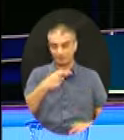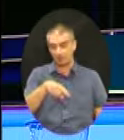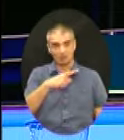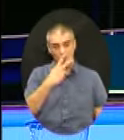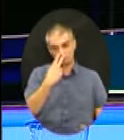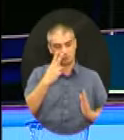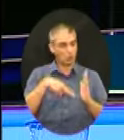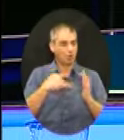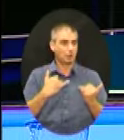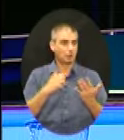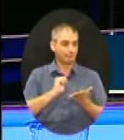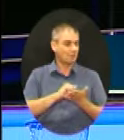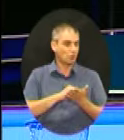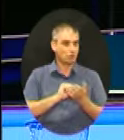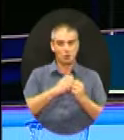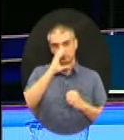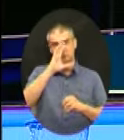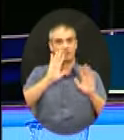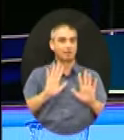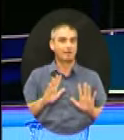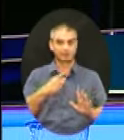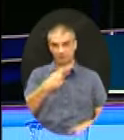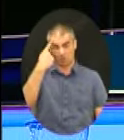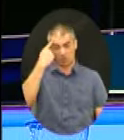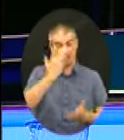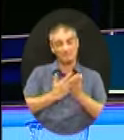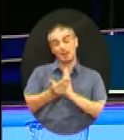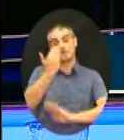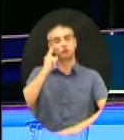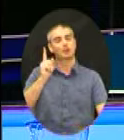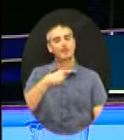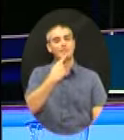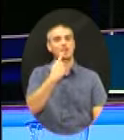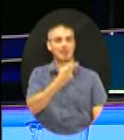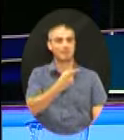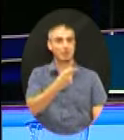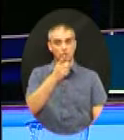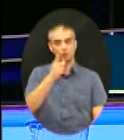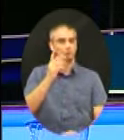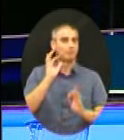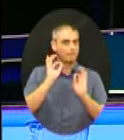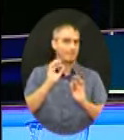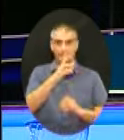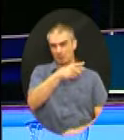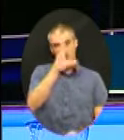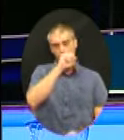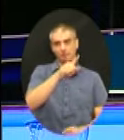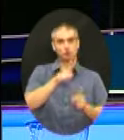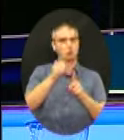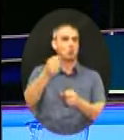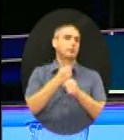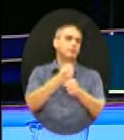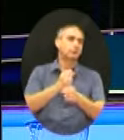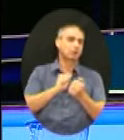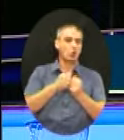קורא היום עיתון צופה בטלוויזיה ואתה יודע מראש שמי שמדווח מזוהה בעיניך כמייצג